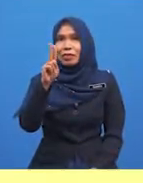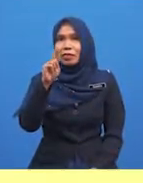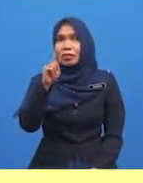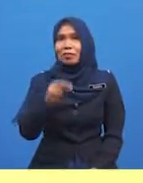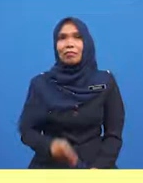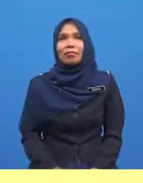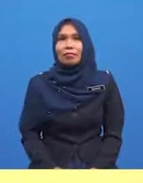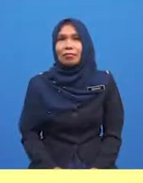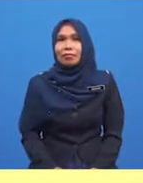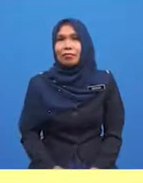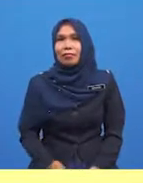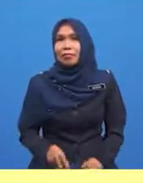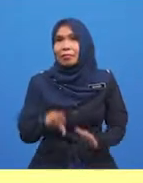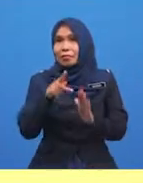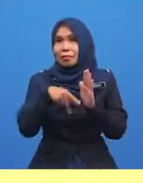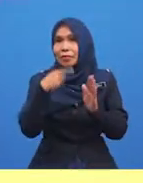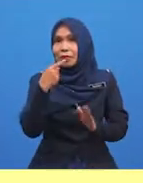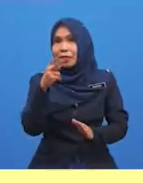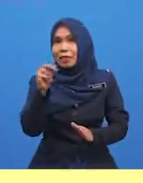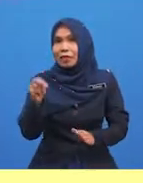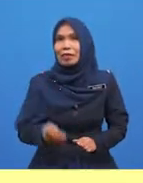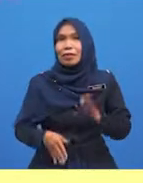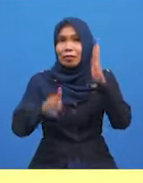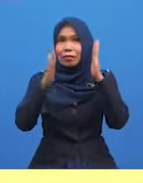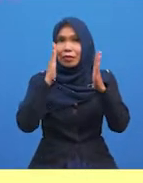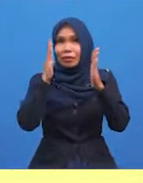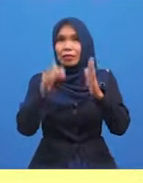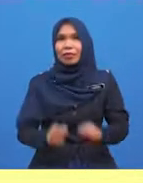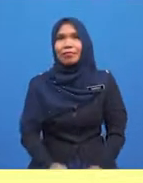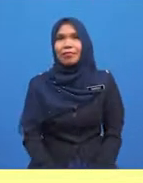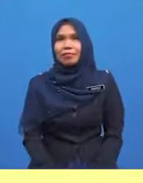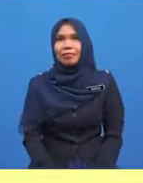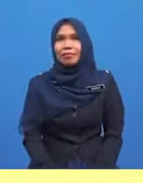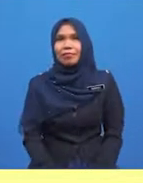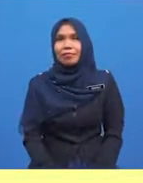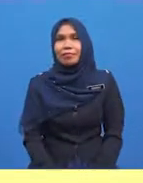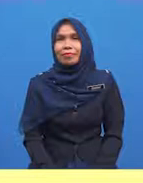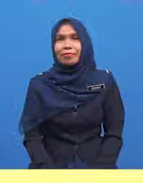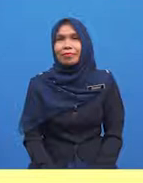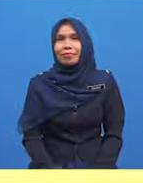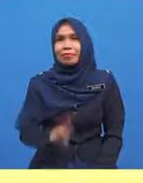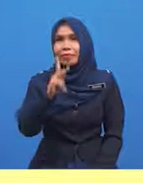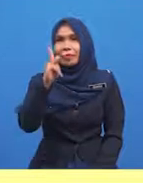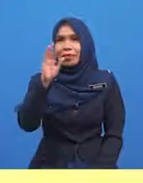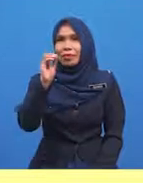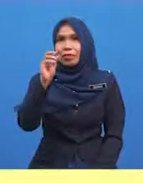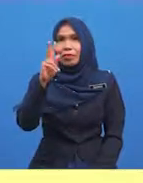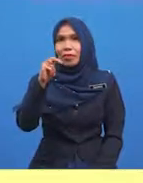Fokus utama kita pada segmen kali ini ialah konsep Raja